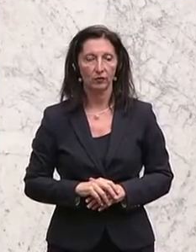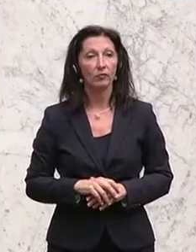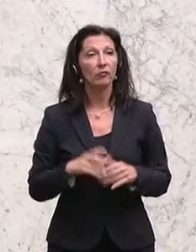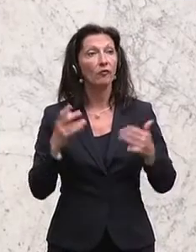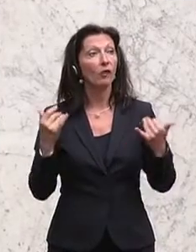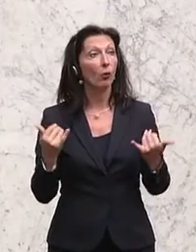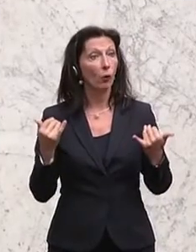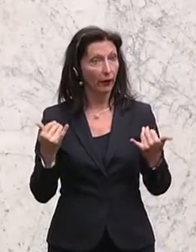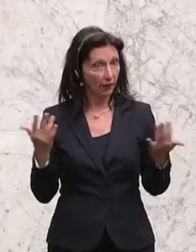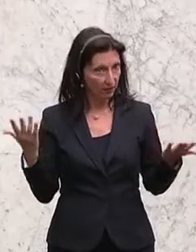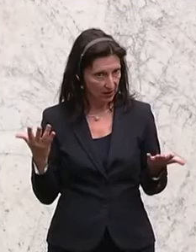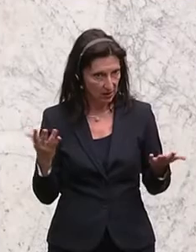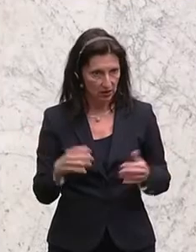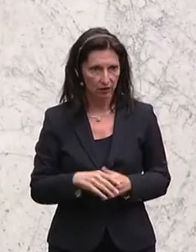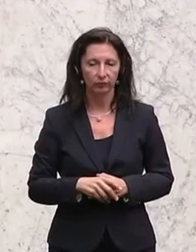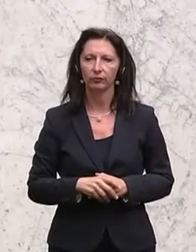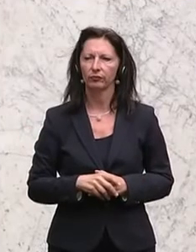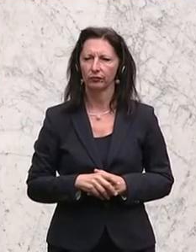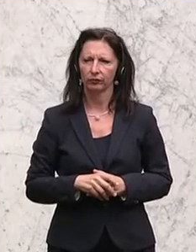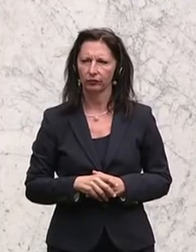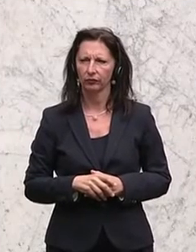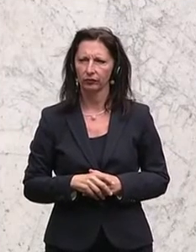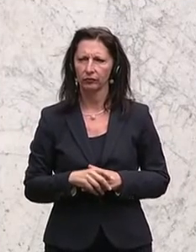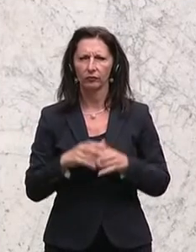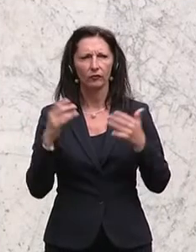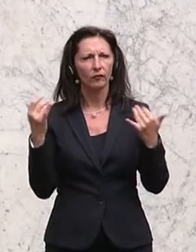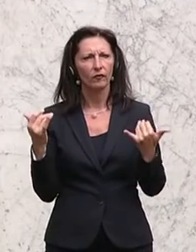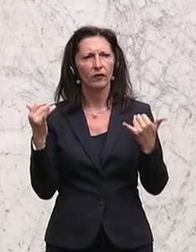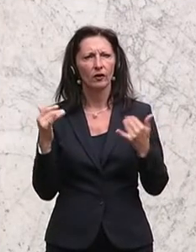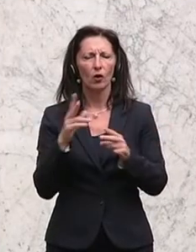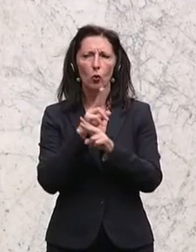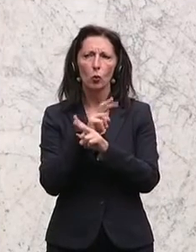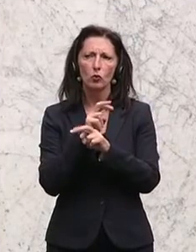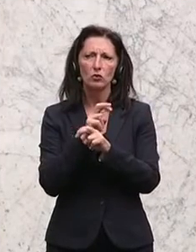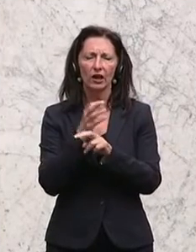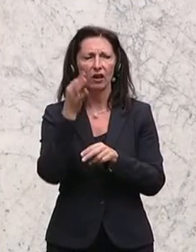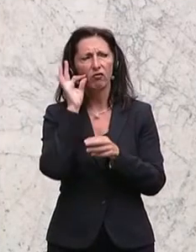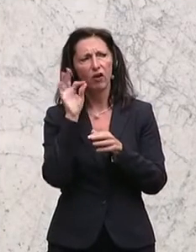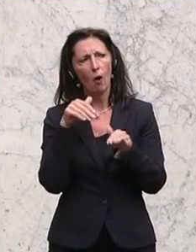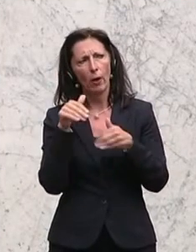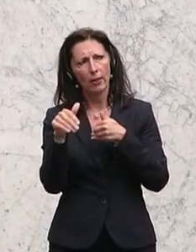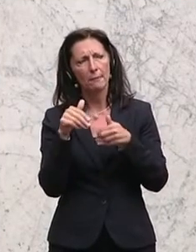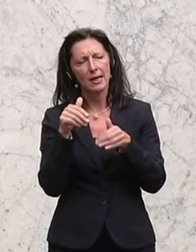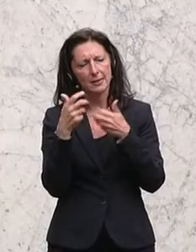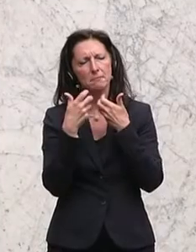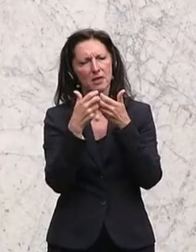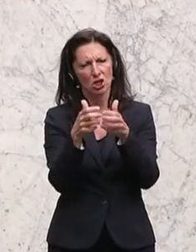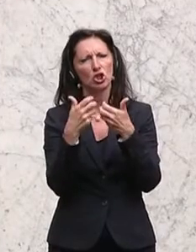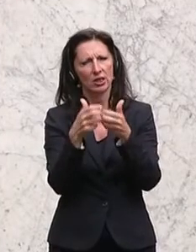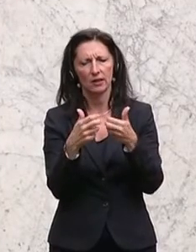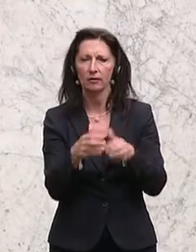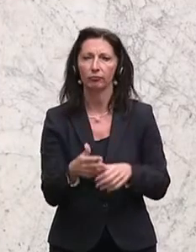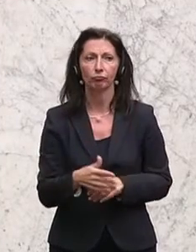Heute will ich Ihnen über die tragische Geschichte des österreichischen Frauenministeriums erzählen. Es